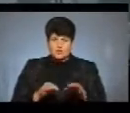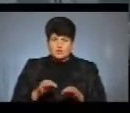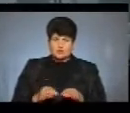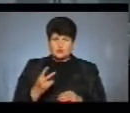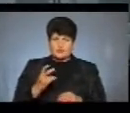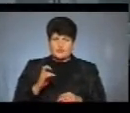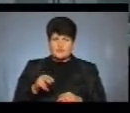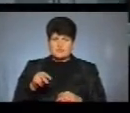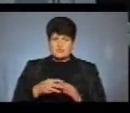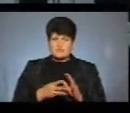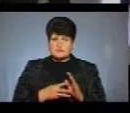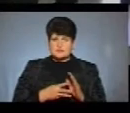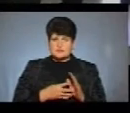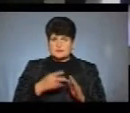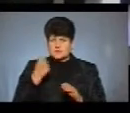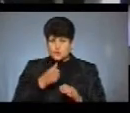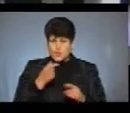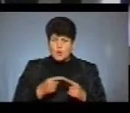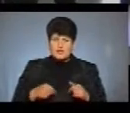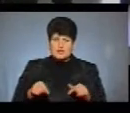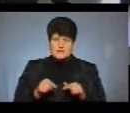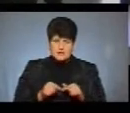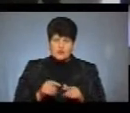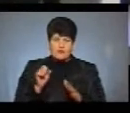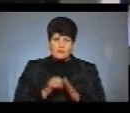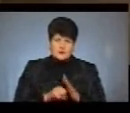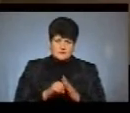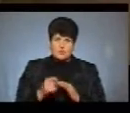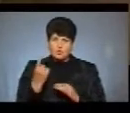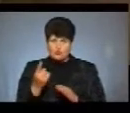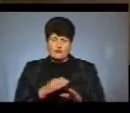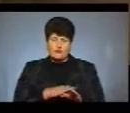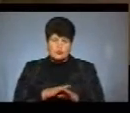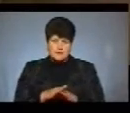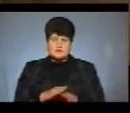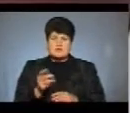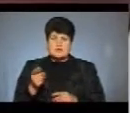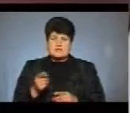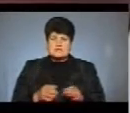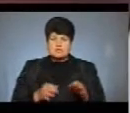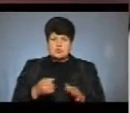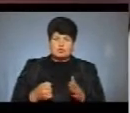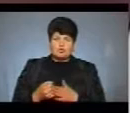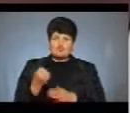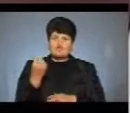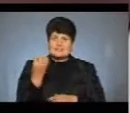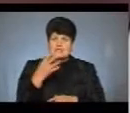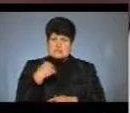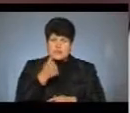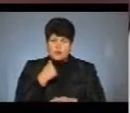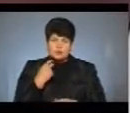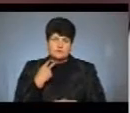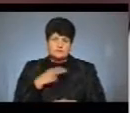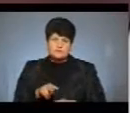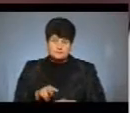року. Організатора вбивства Олександра Закутнього та одного із виконавців Максима Кондратенка засудили до 14 років позбавлення